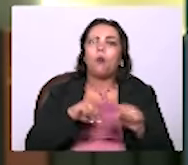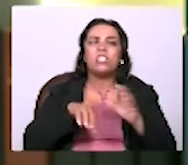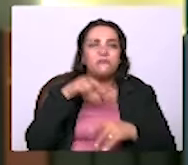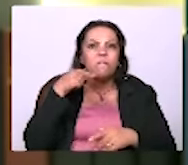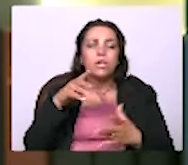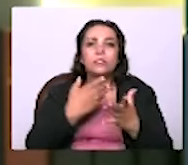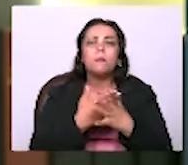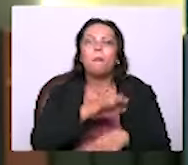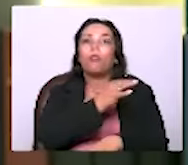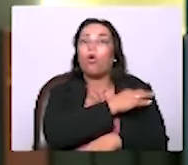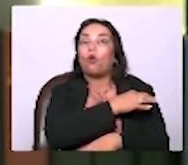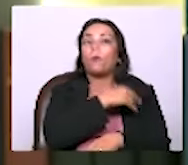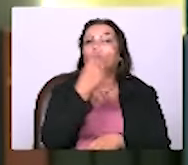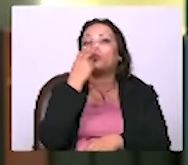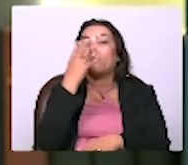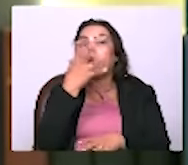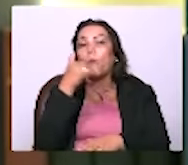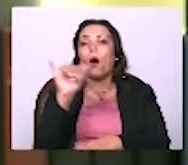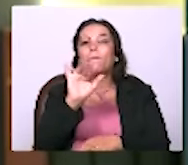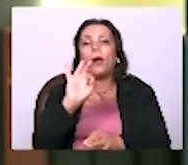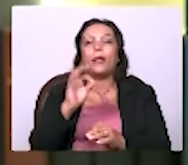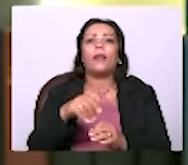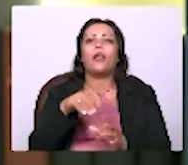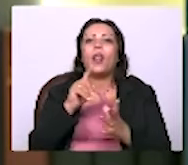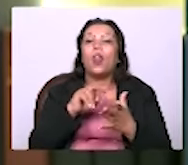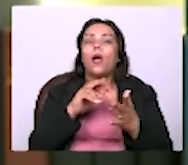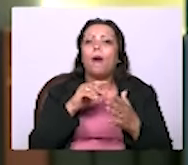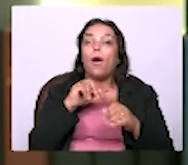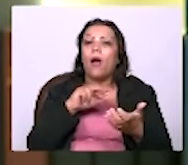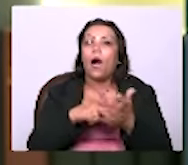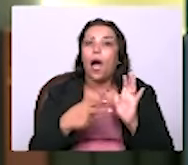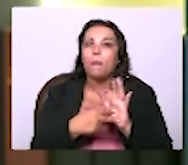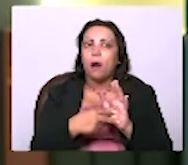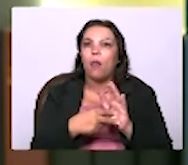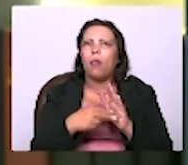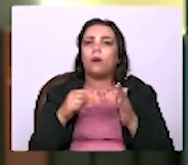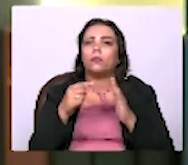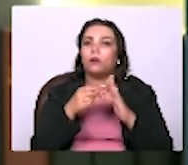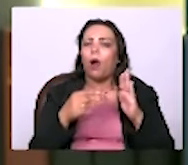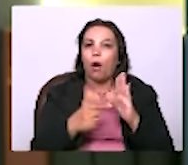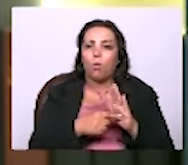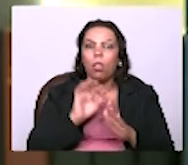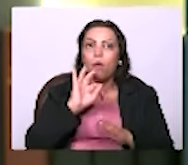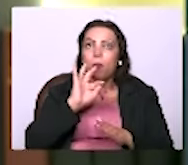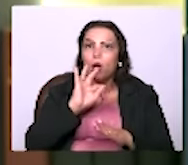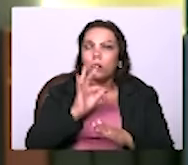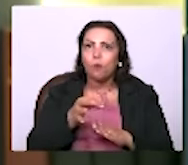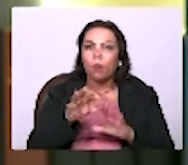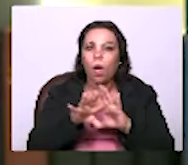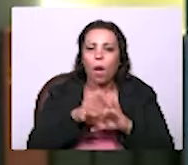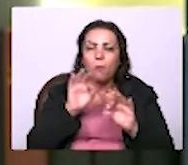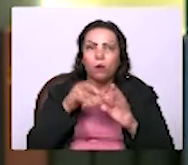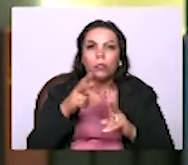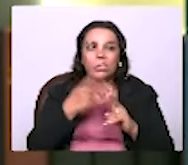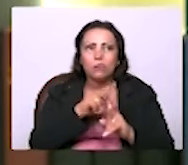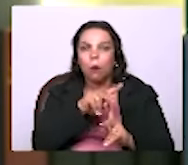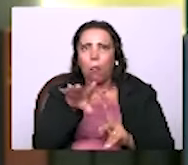علمتنا حاجه التطبيق الصارم للقانون بيخوف الناس